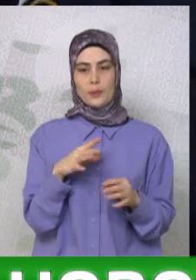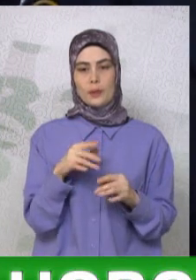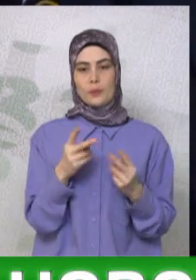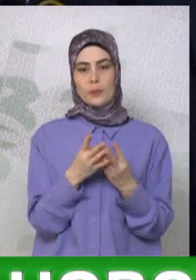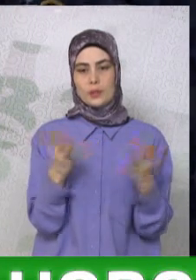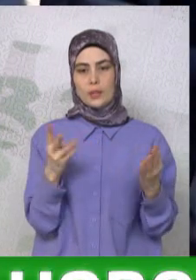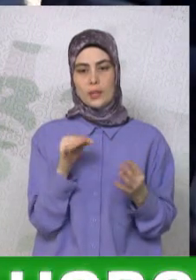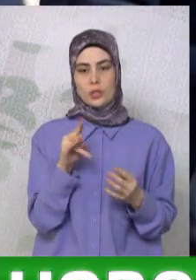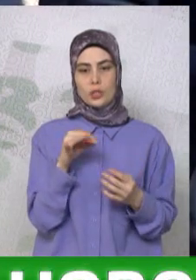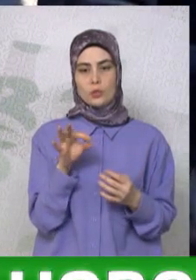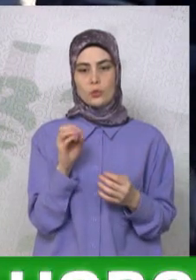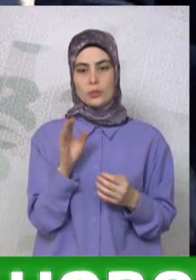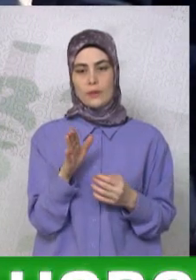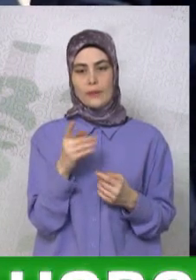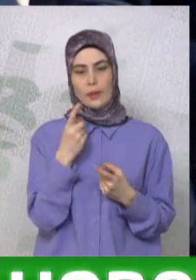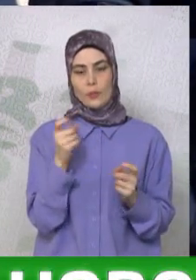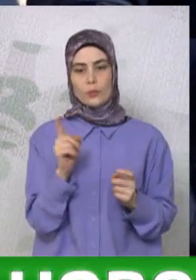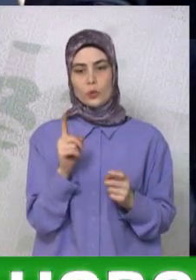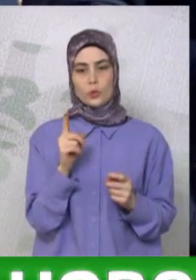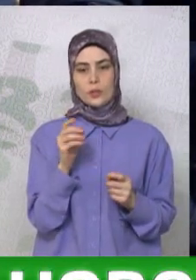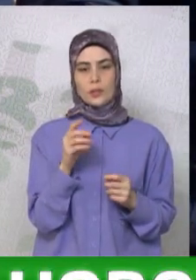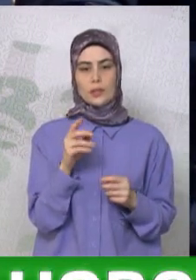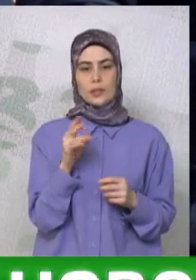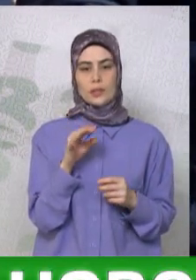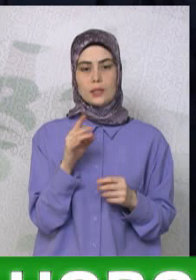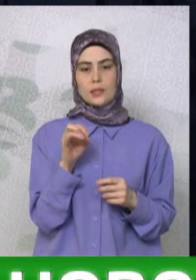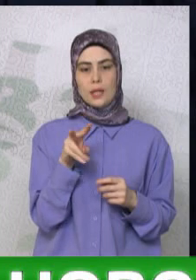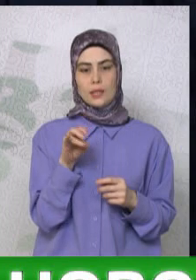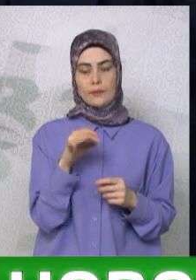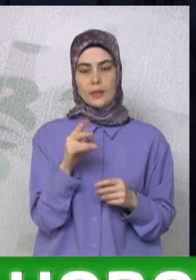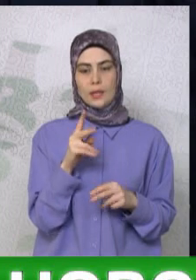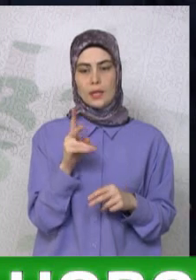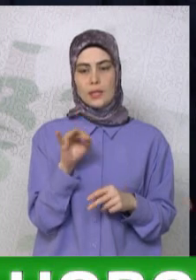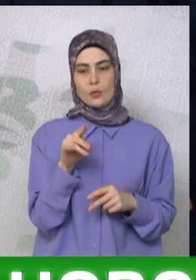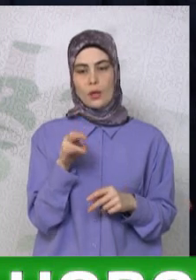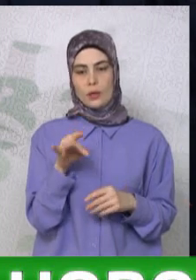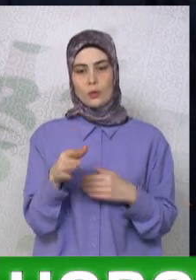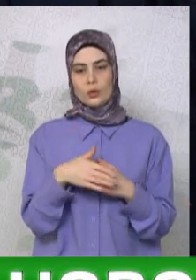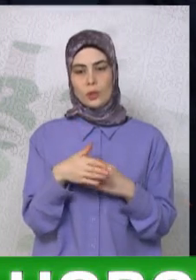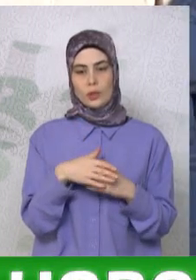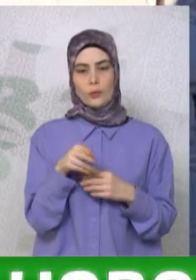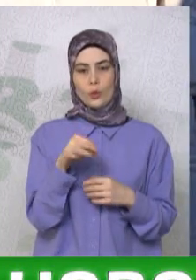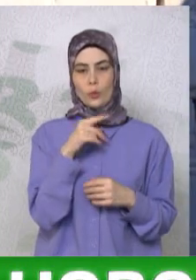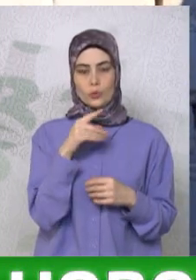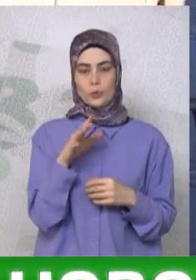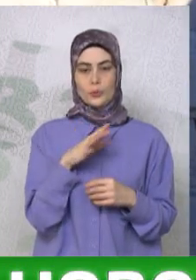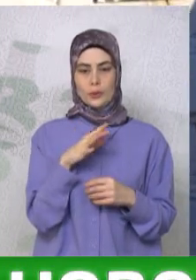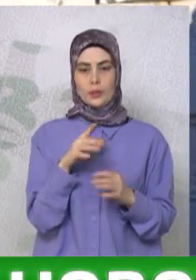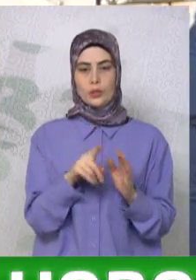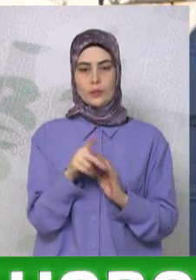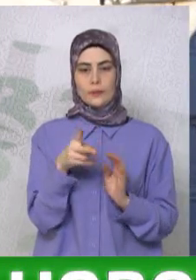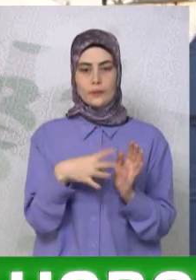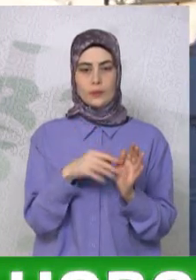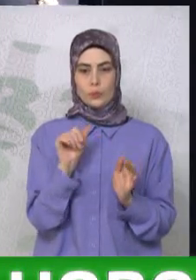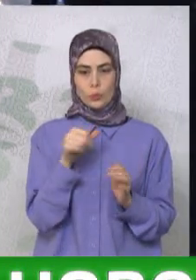построение личного состава. Напомним, что следственный изолятор отдела Федеральной службы исполнения наказаний по Ингушетии был запущен в 2009 году